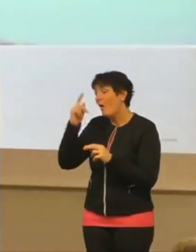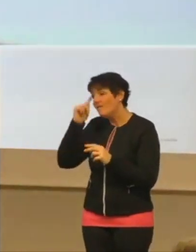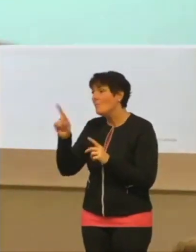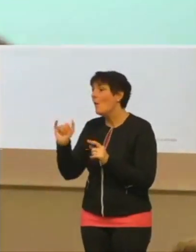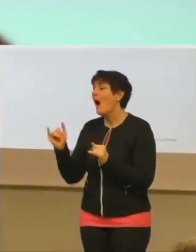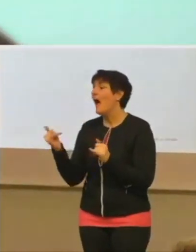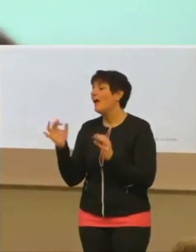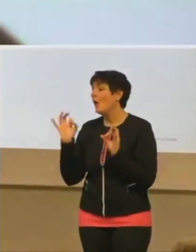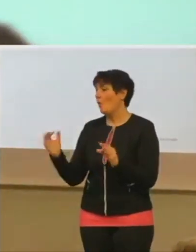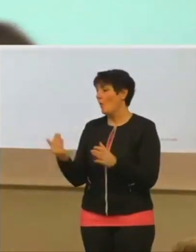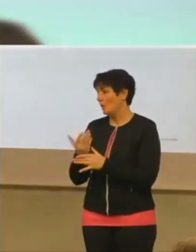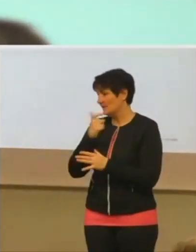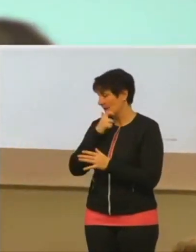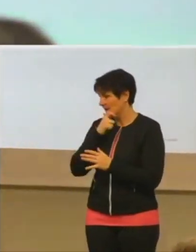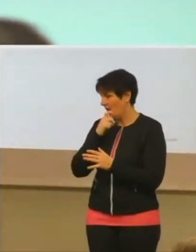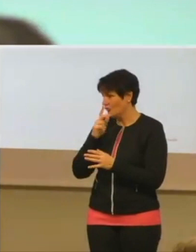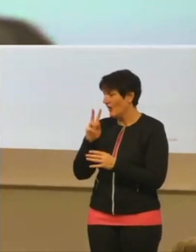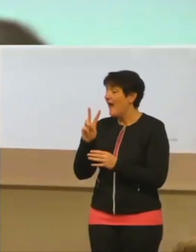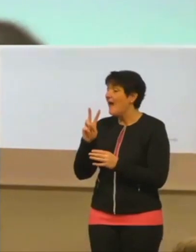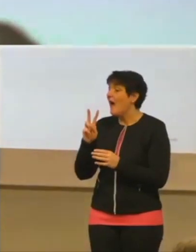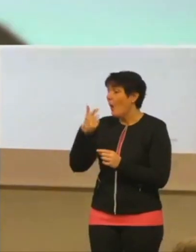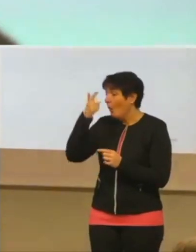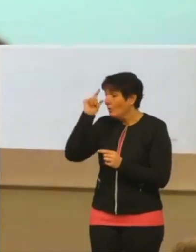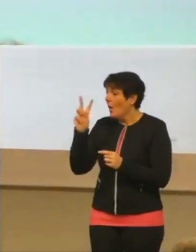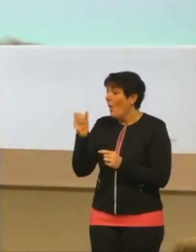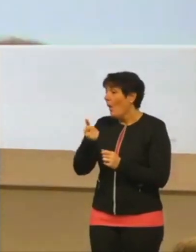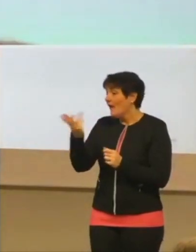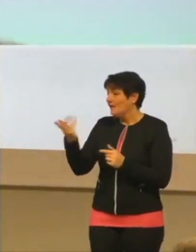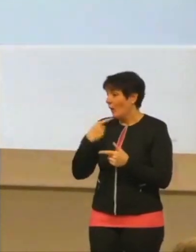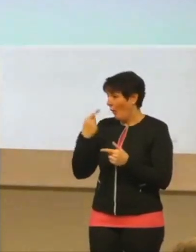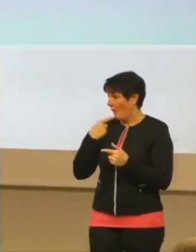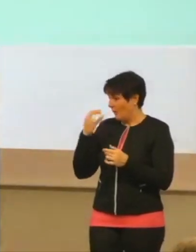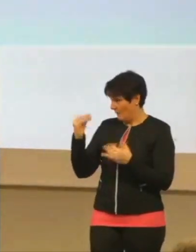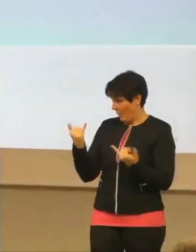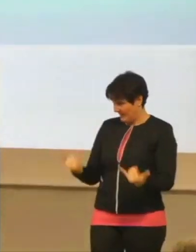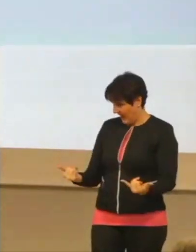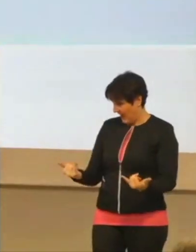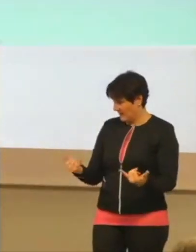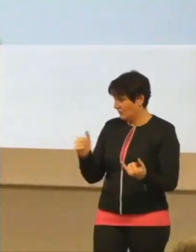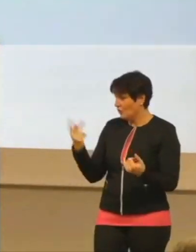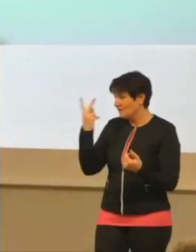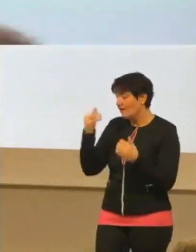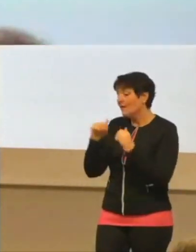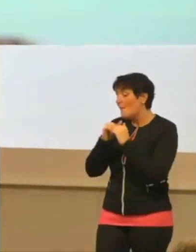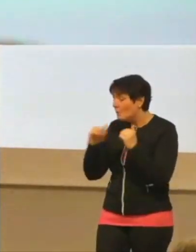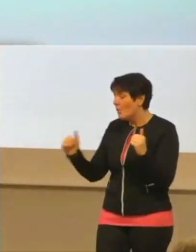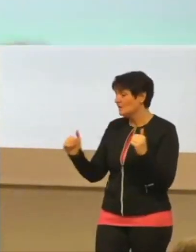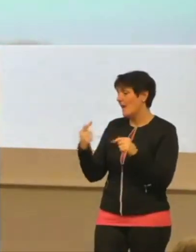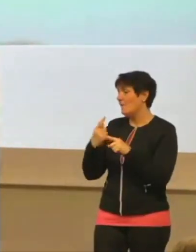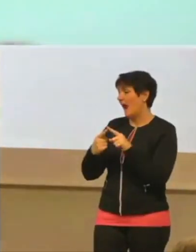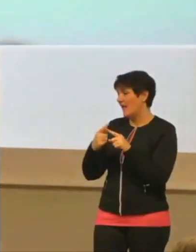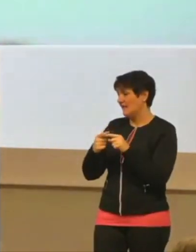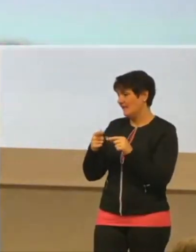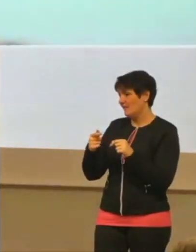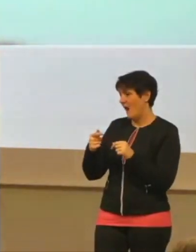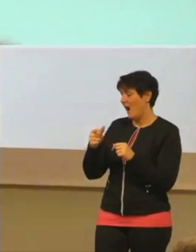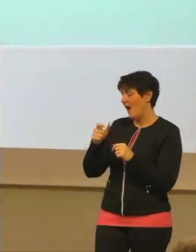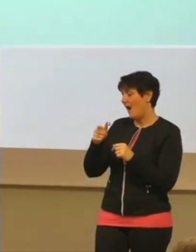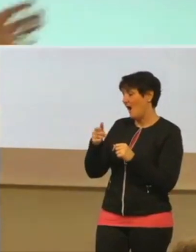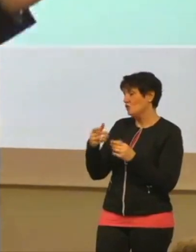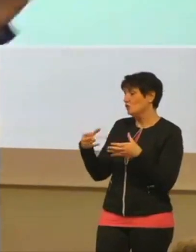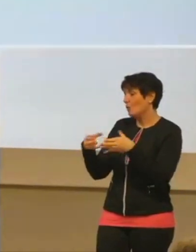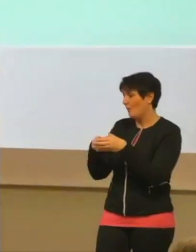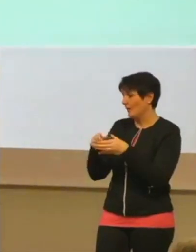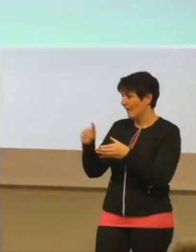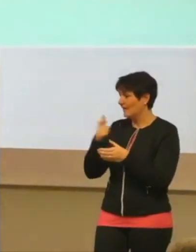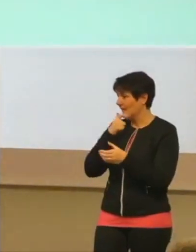njih. Ljudje, o katerih govorimo danes, so vsekakor posebej ranljiva ciljna skupina posameznikov. To se